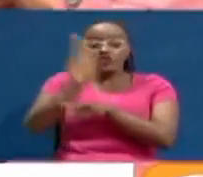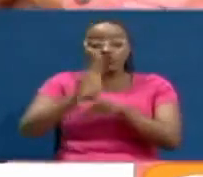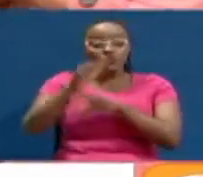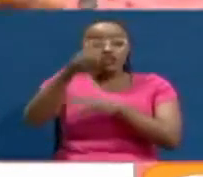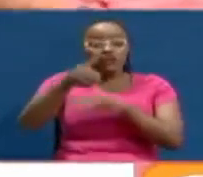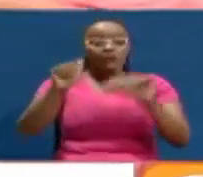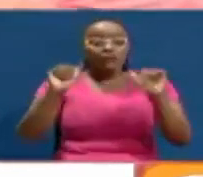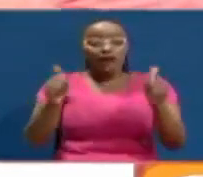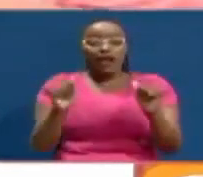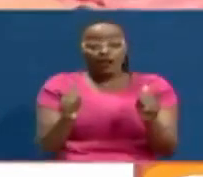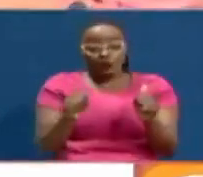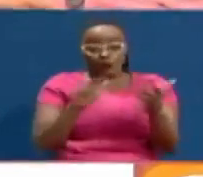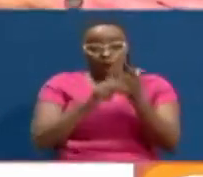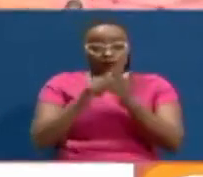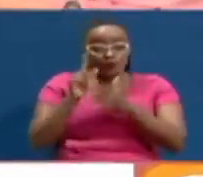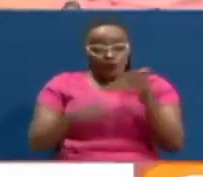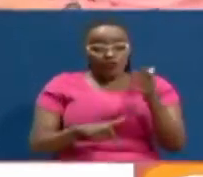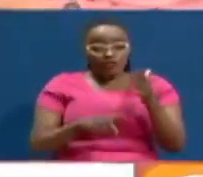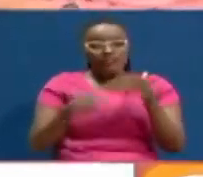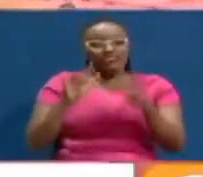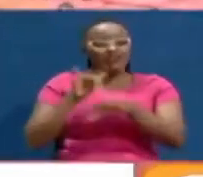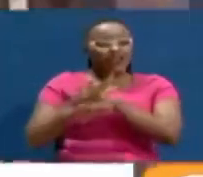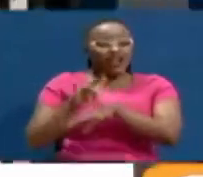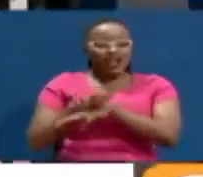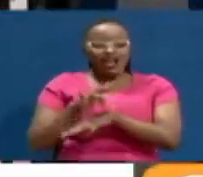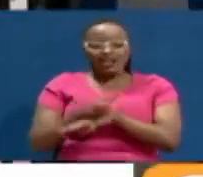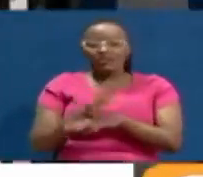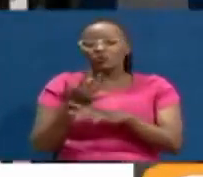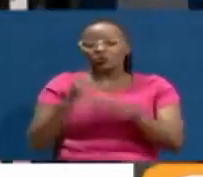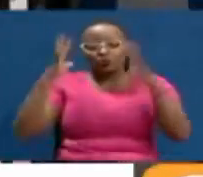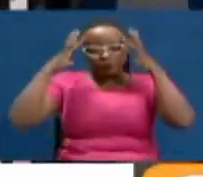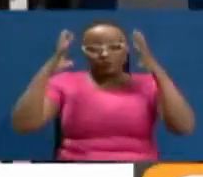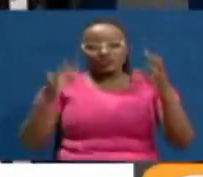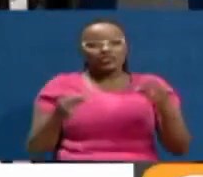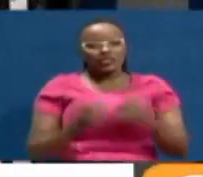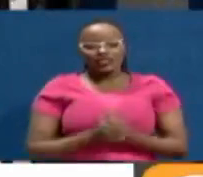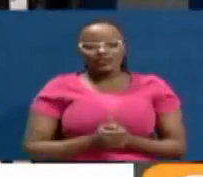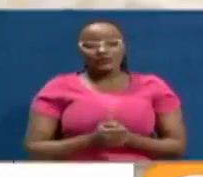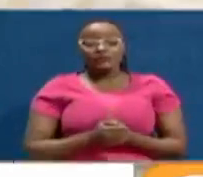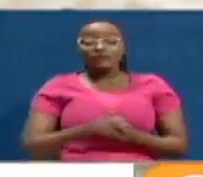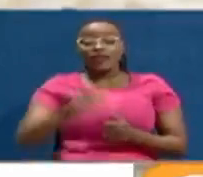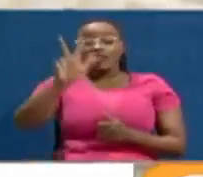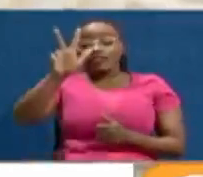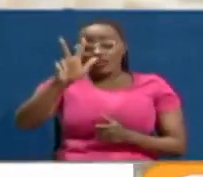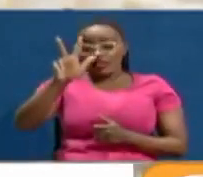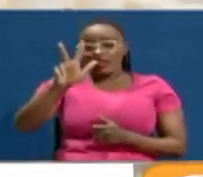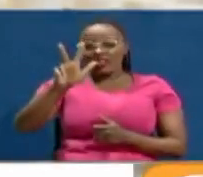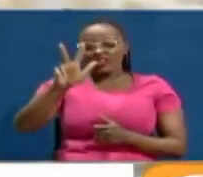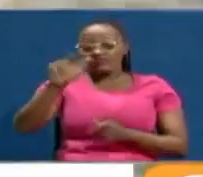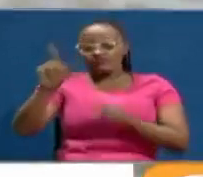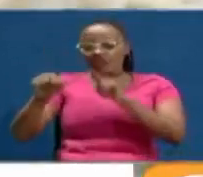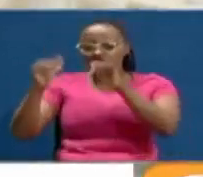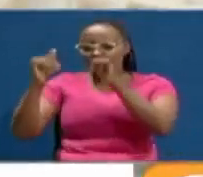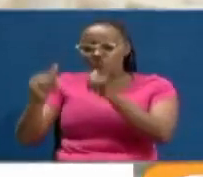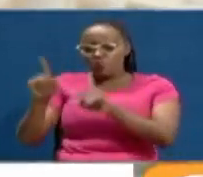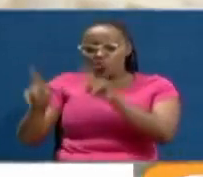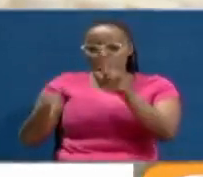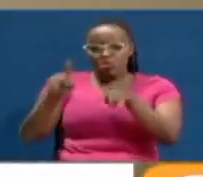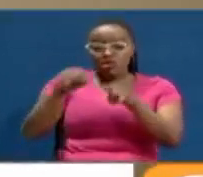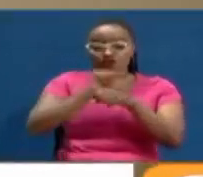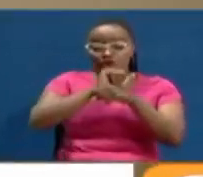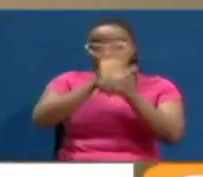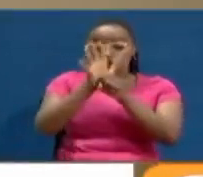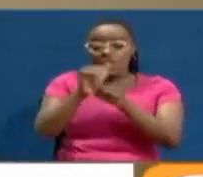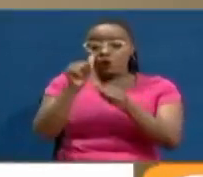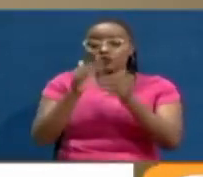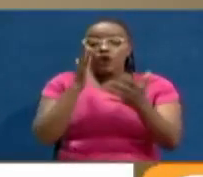humu nchini, kwa hivyo ni mapema mno kufanya uamuzi. Kesi tatu za msimbojani mpya wa corona